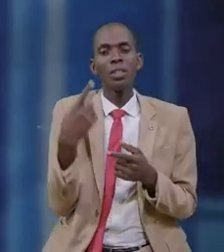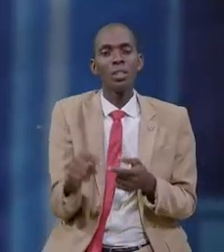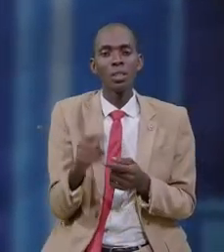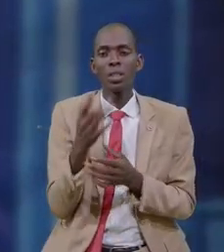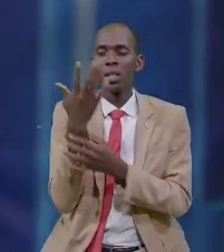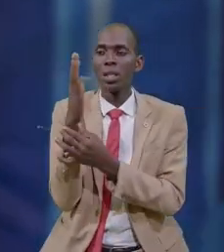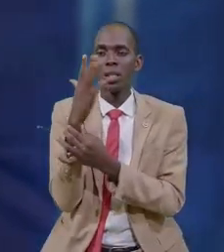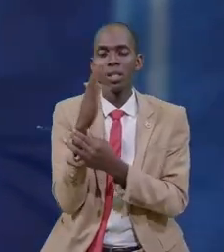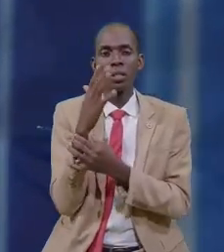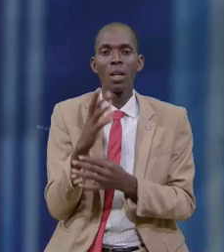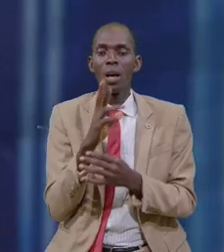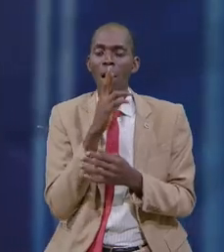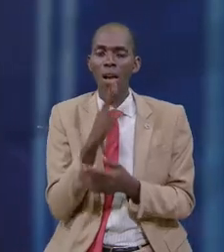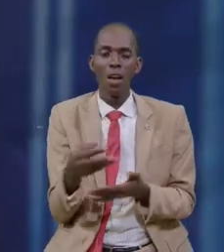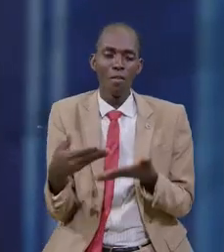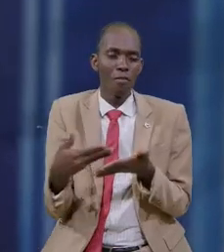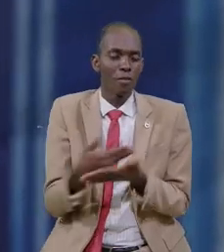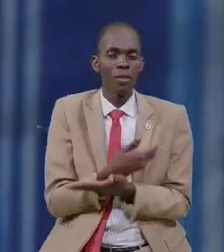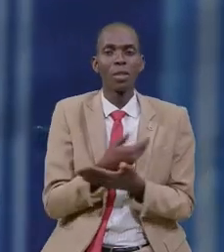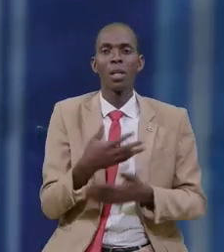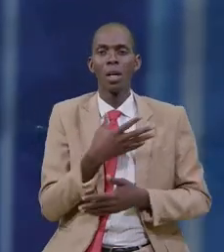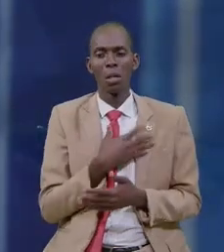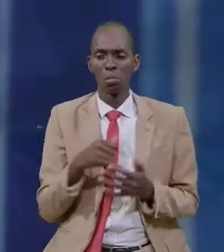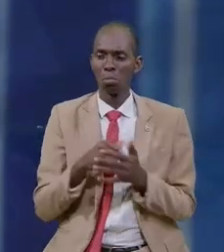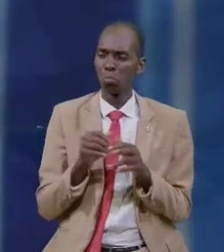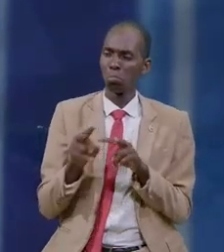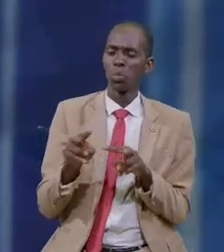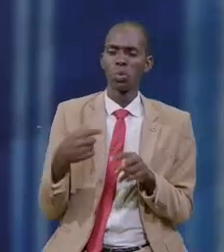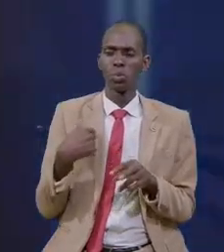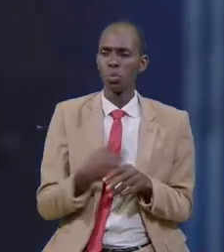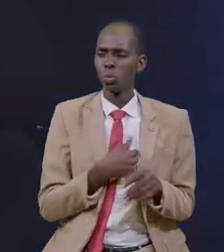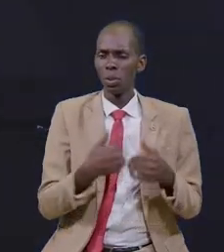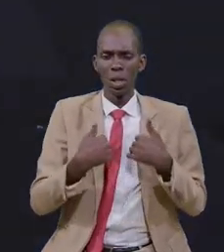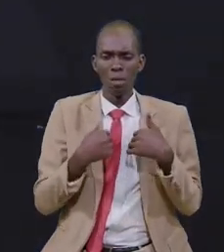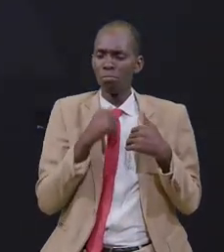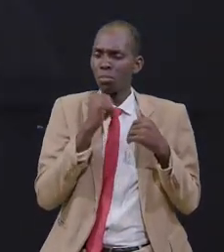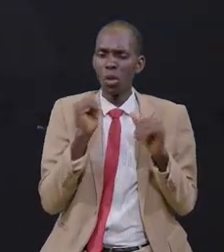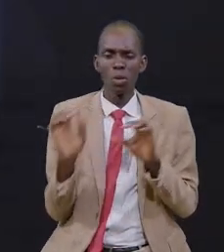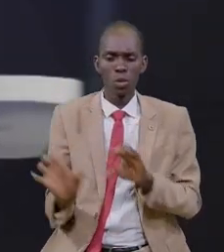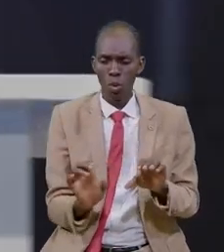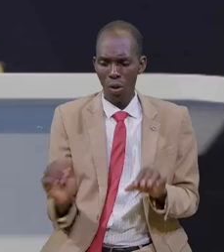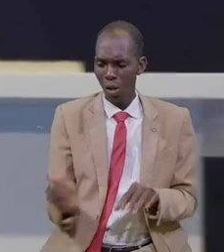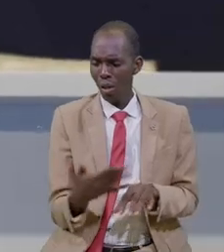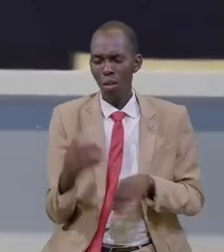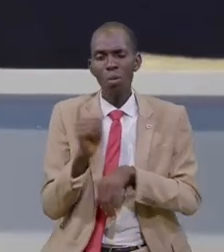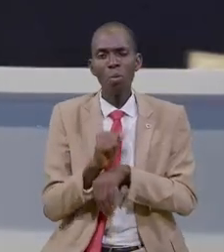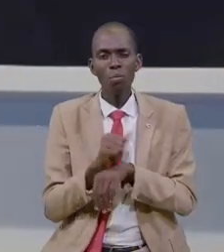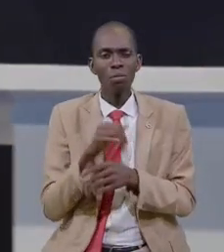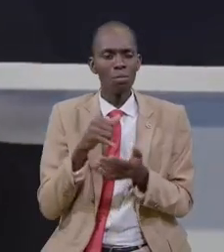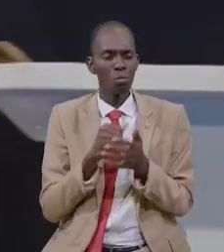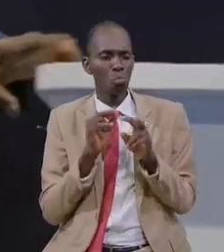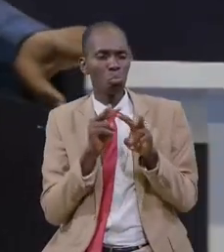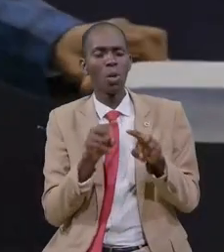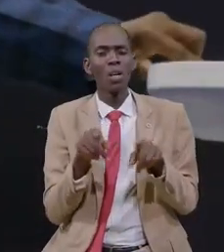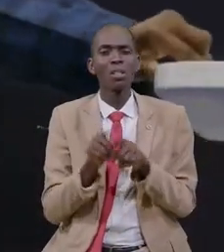frais. Il semblait qu'on n'a encore rien fait. Il semblait que toutes les